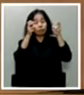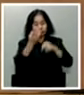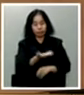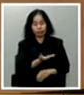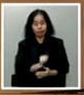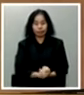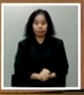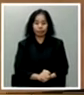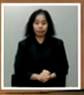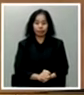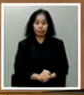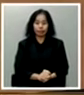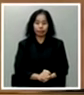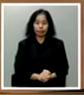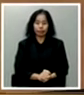ชิญ